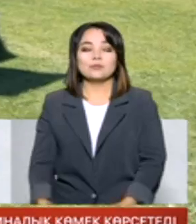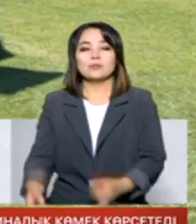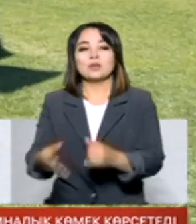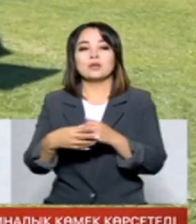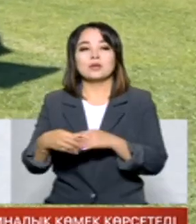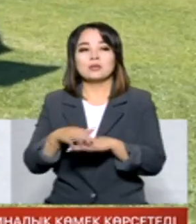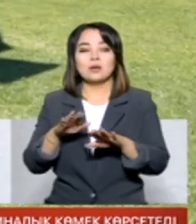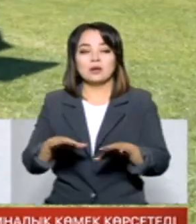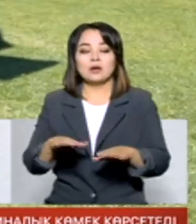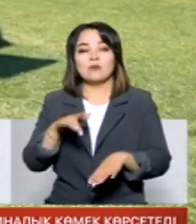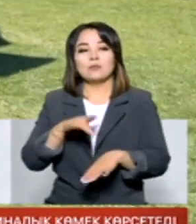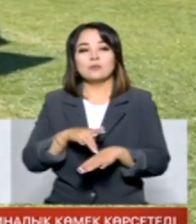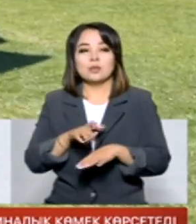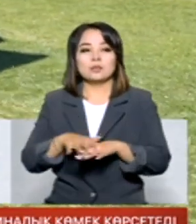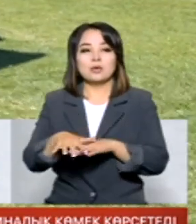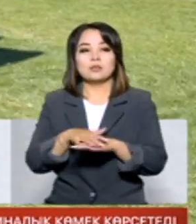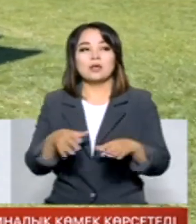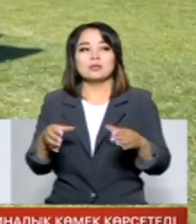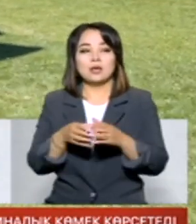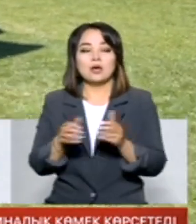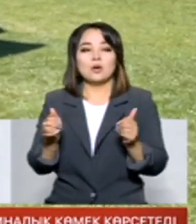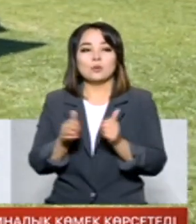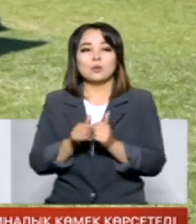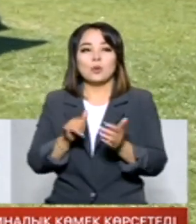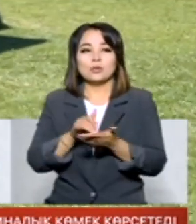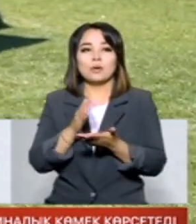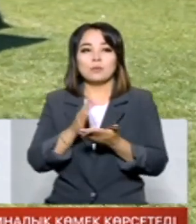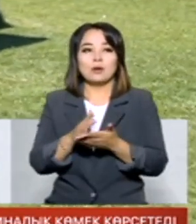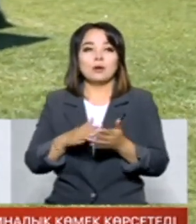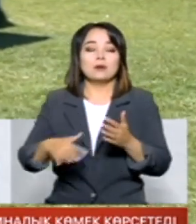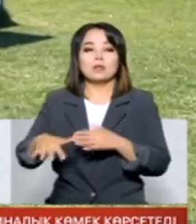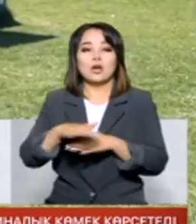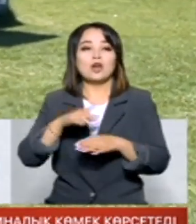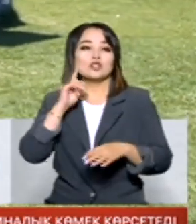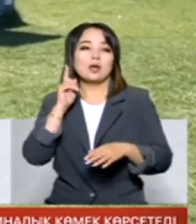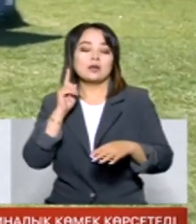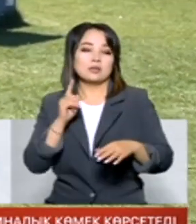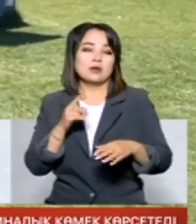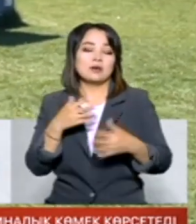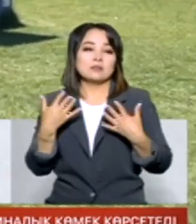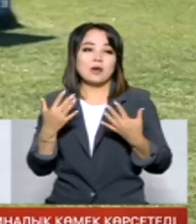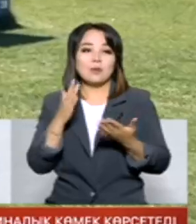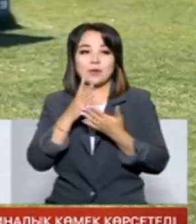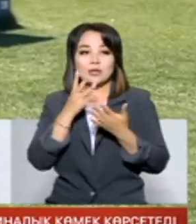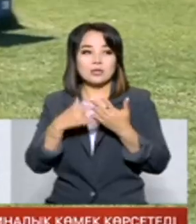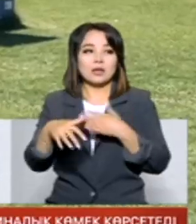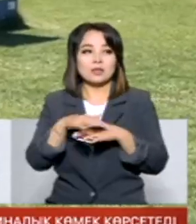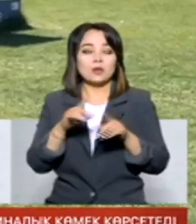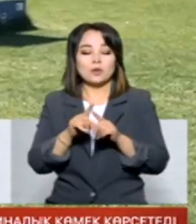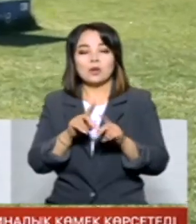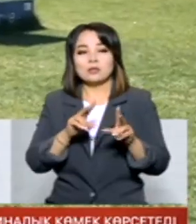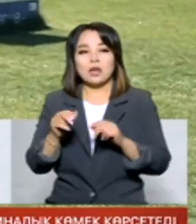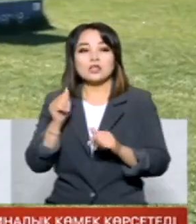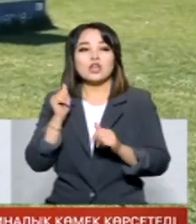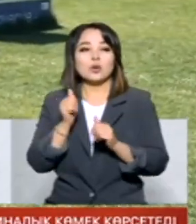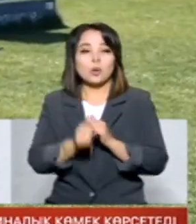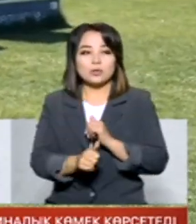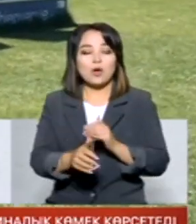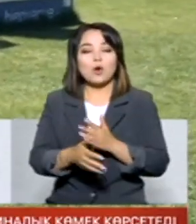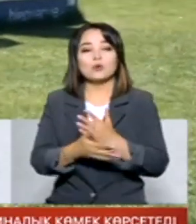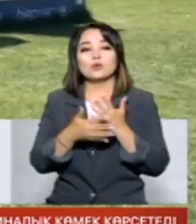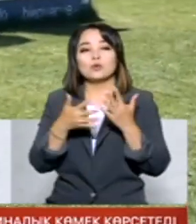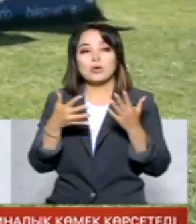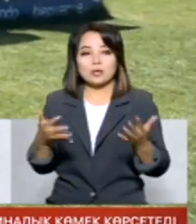Жергілікті фан-зона Мюнхен Олимпиялық стадионының маңайында орналасқан, айналасы жасыл желегі шайқалған үлкен бақ. Бұл рекордтар мен